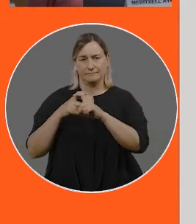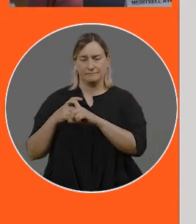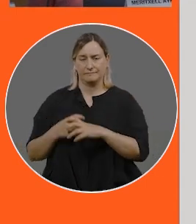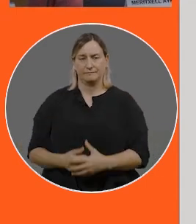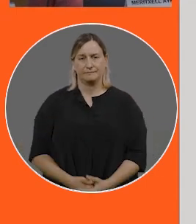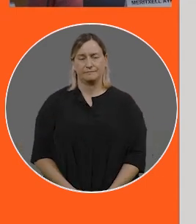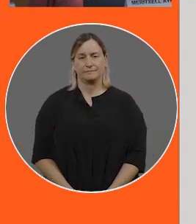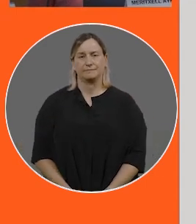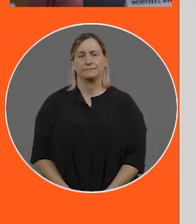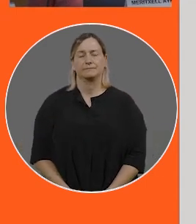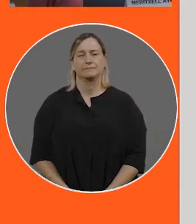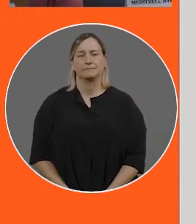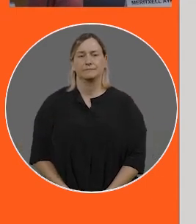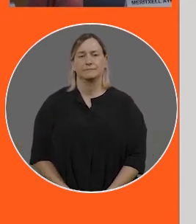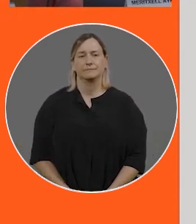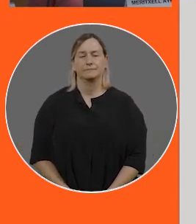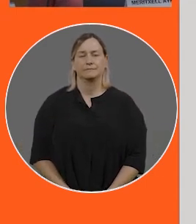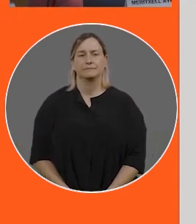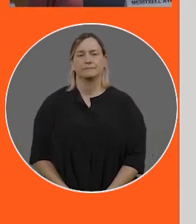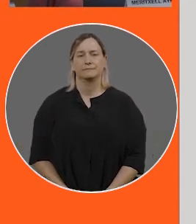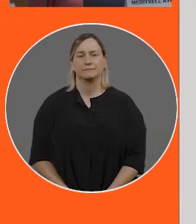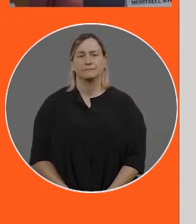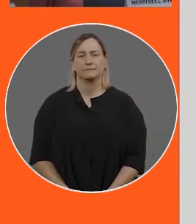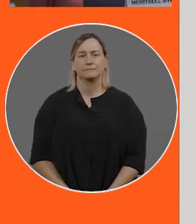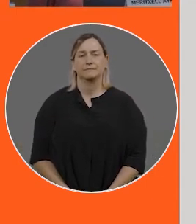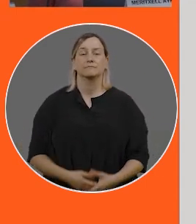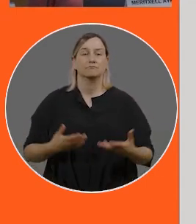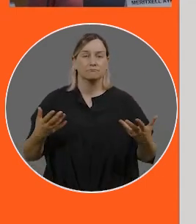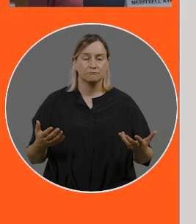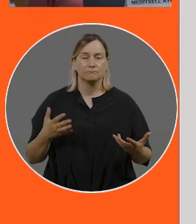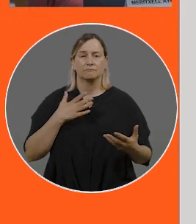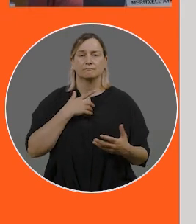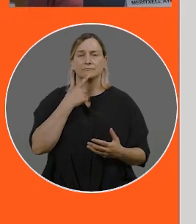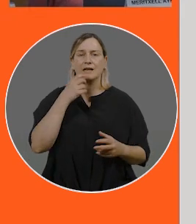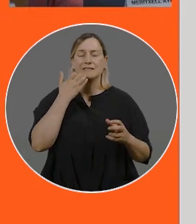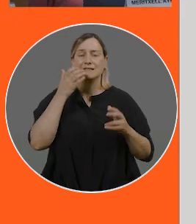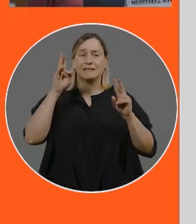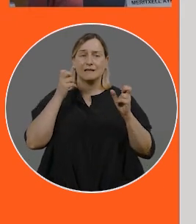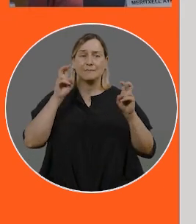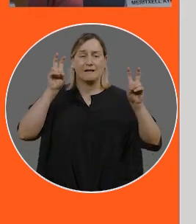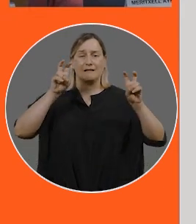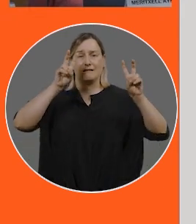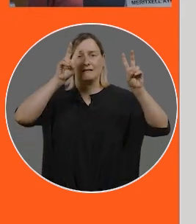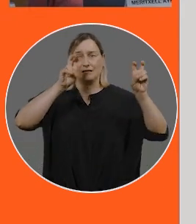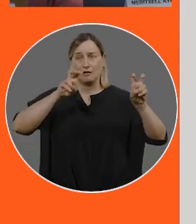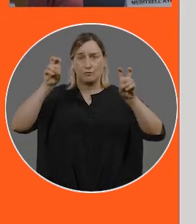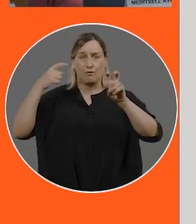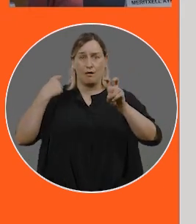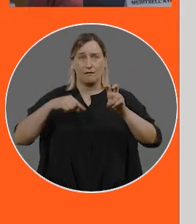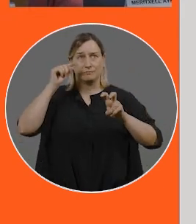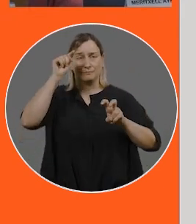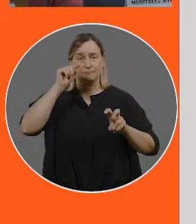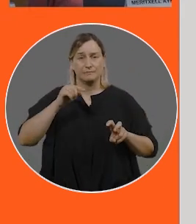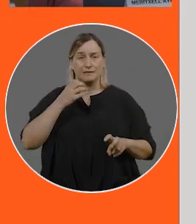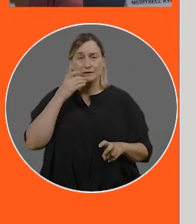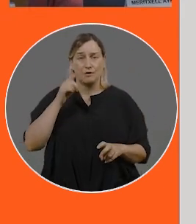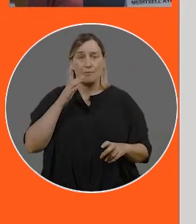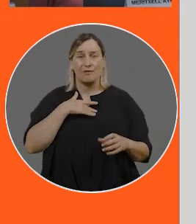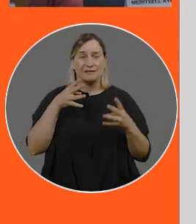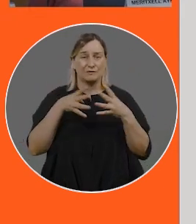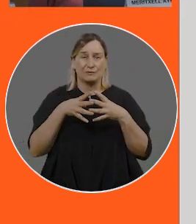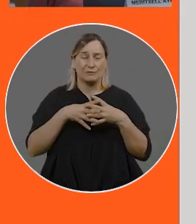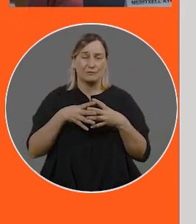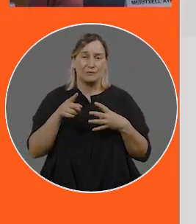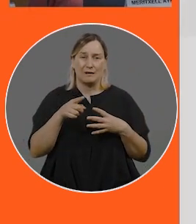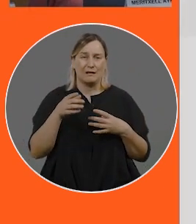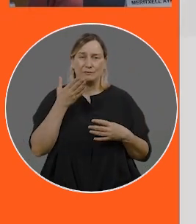primera meitat del nou cens 3. Bueno, escape. Doncs aquí, si tenim encapçalaments, podem anar d'una a una altra, però potser... l'estructura no seria la